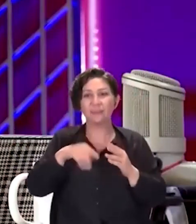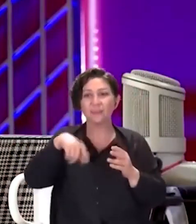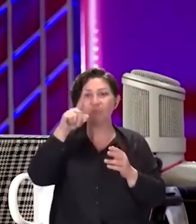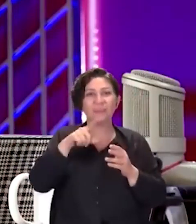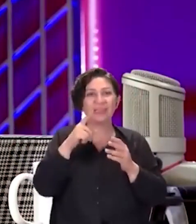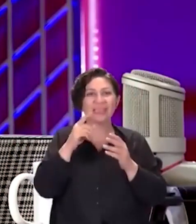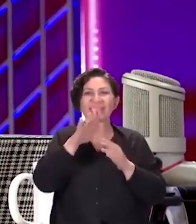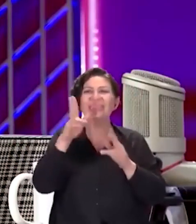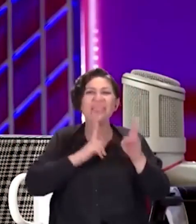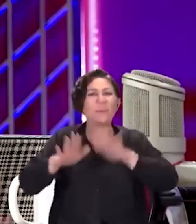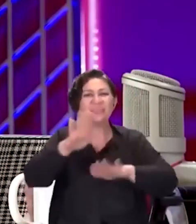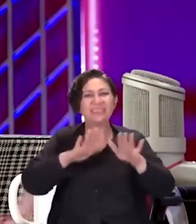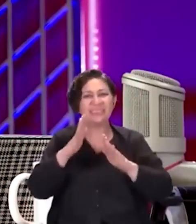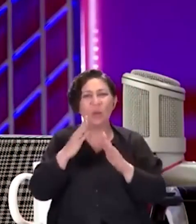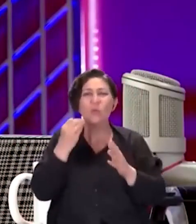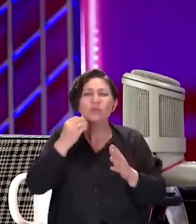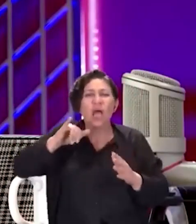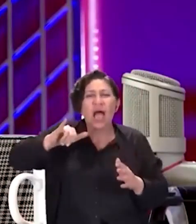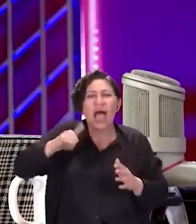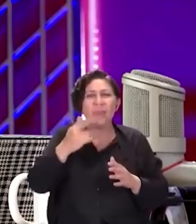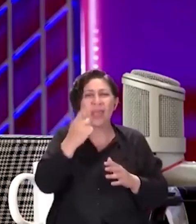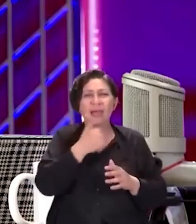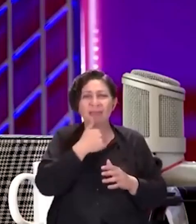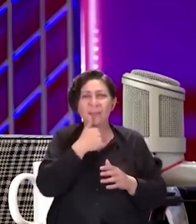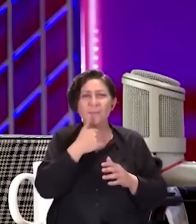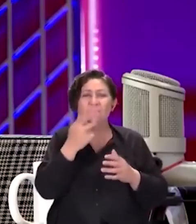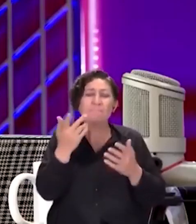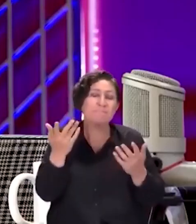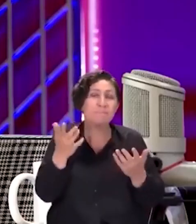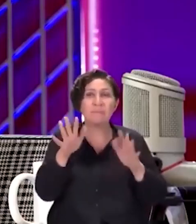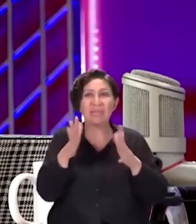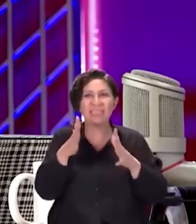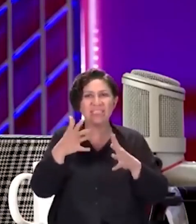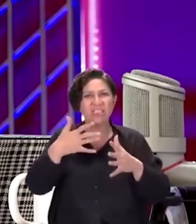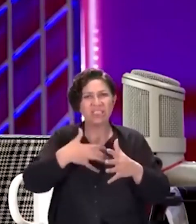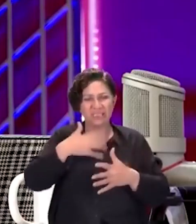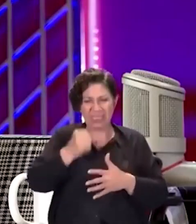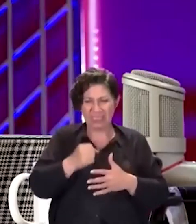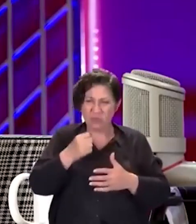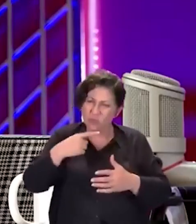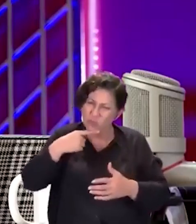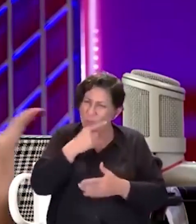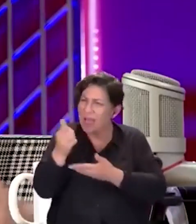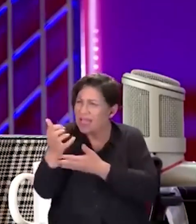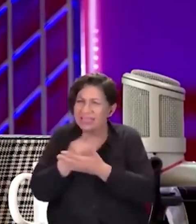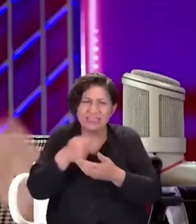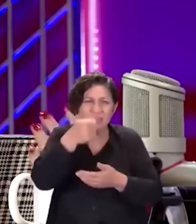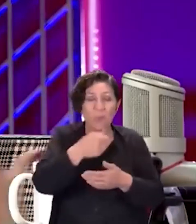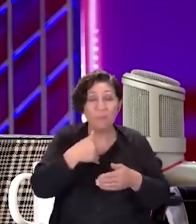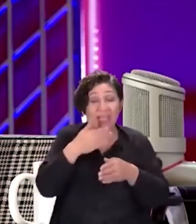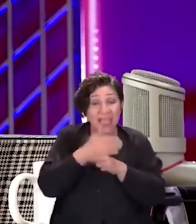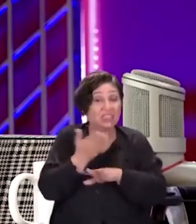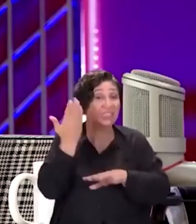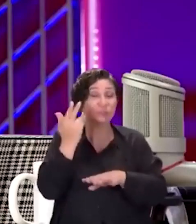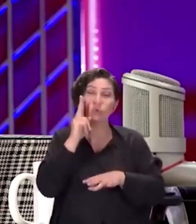bir hanım veya borç batağında olan bir bey belki şartlarını zorlayarak da geliyor. Çünkü bende öyle bir gerçek ve